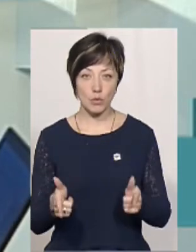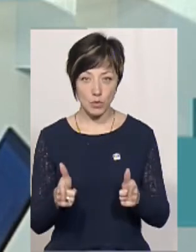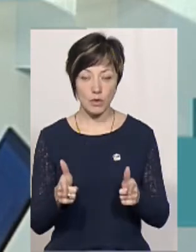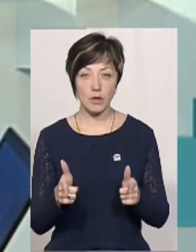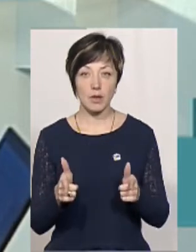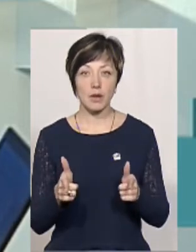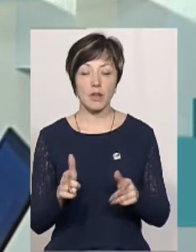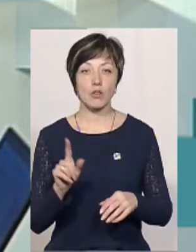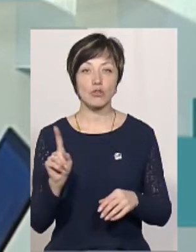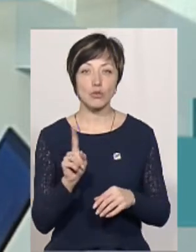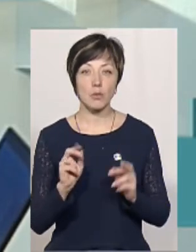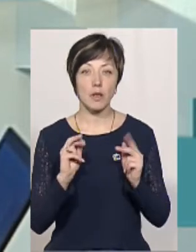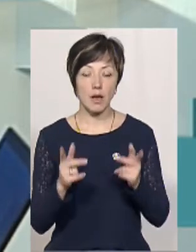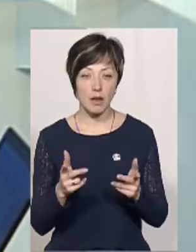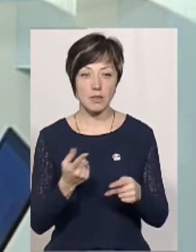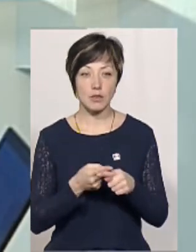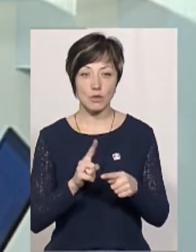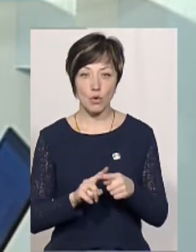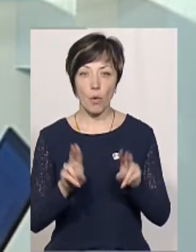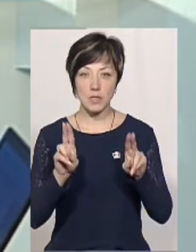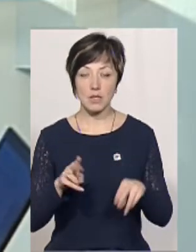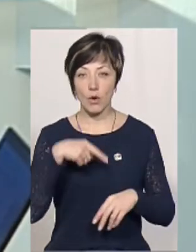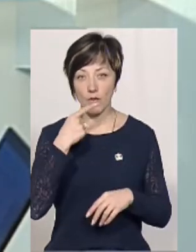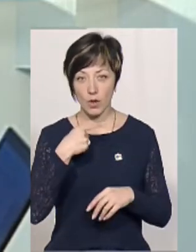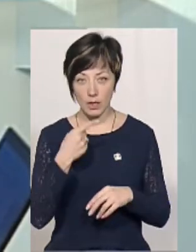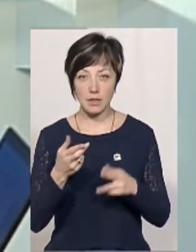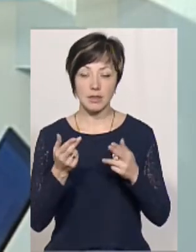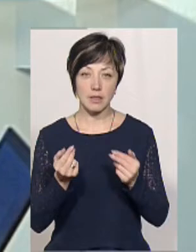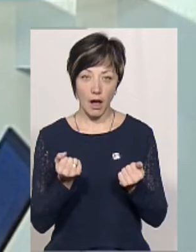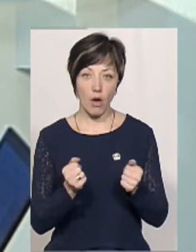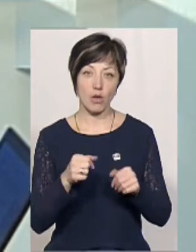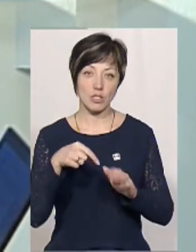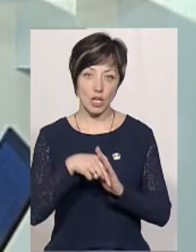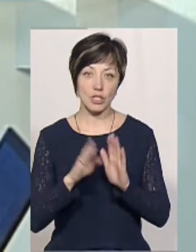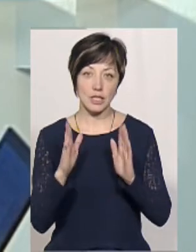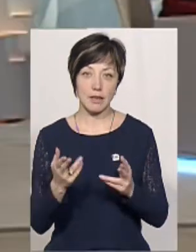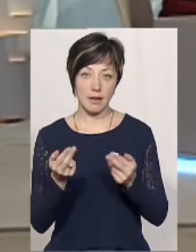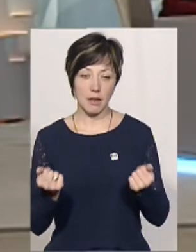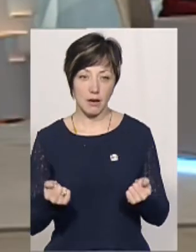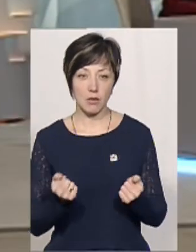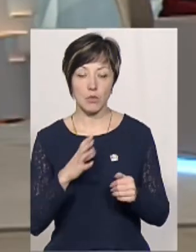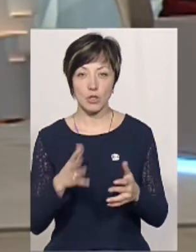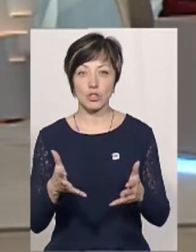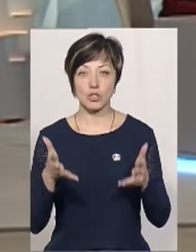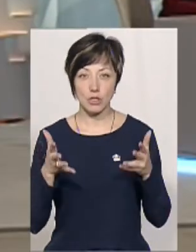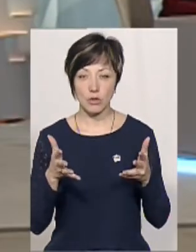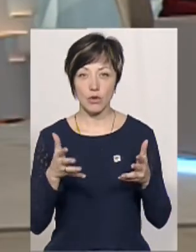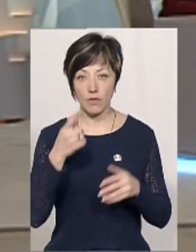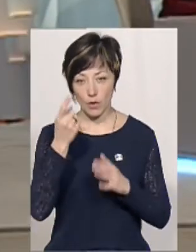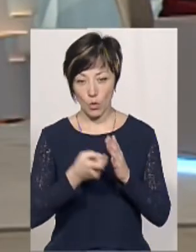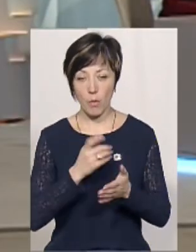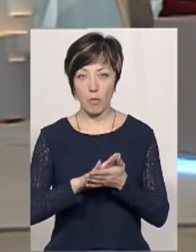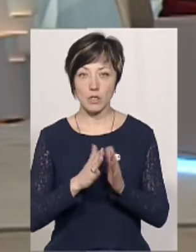згоду, щоб якраз і про цю концепцію, про яку я говорила, так означає лише так, щоб була чітко